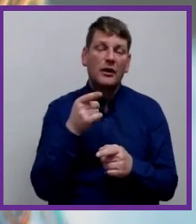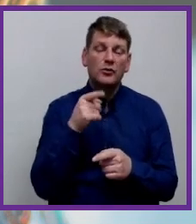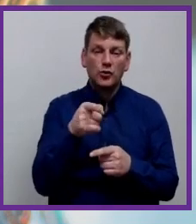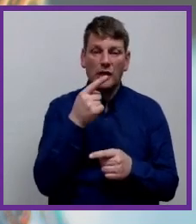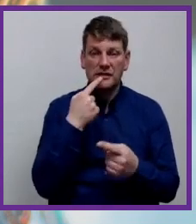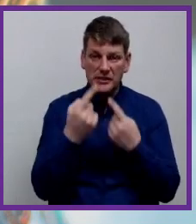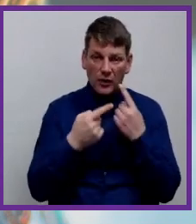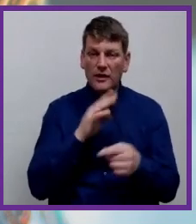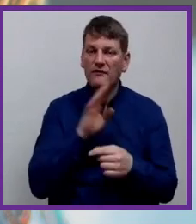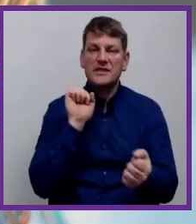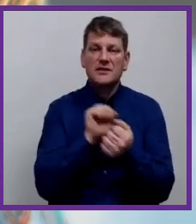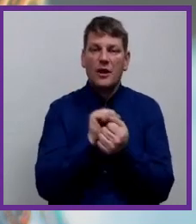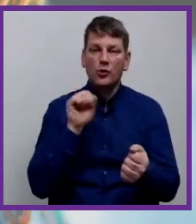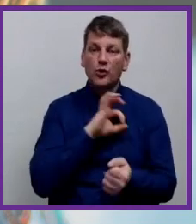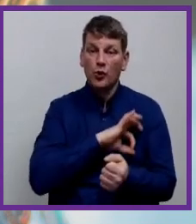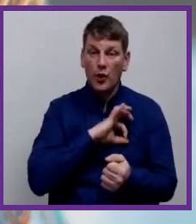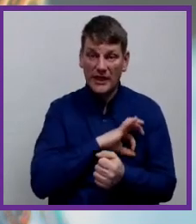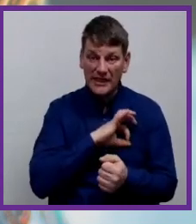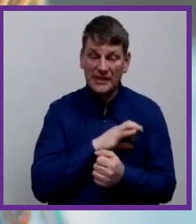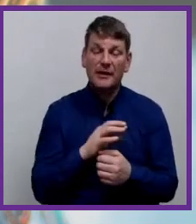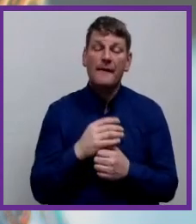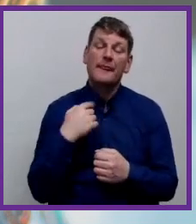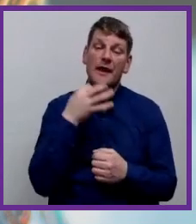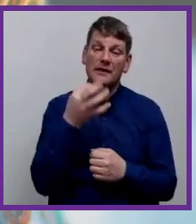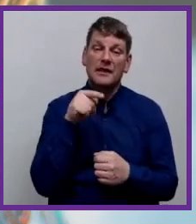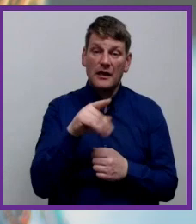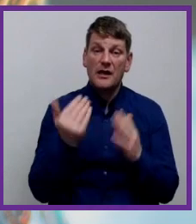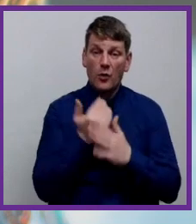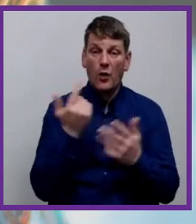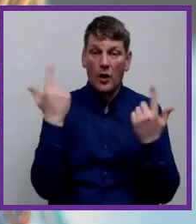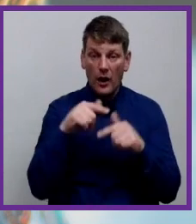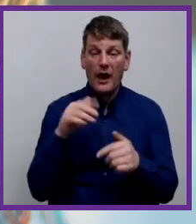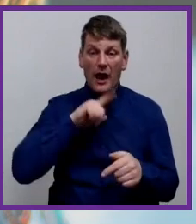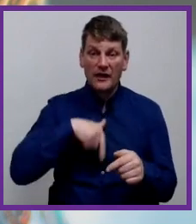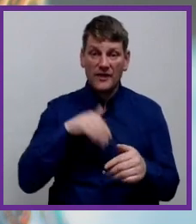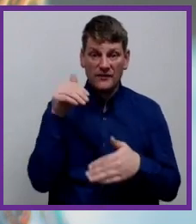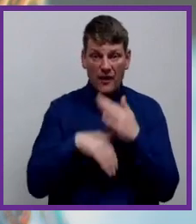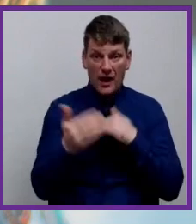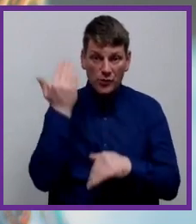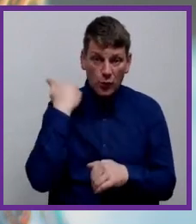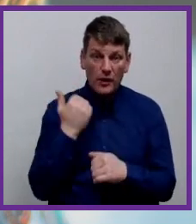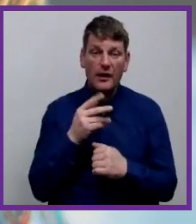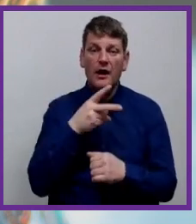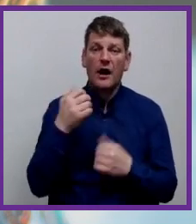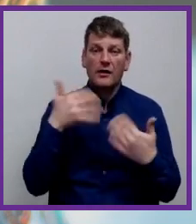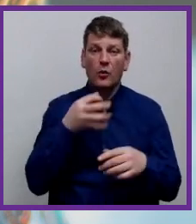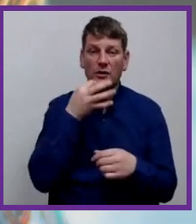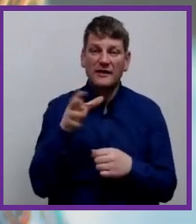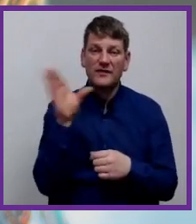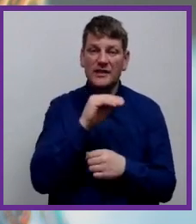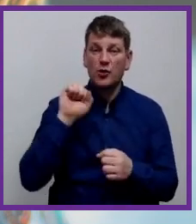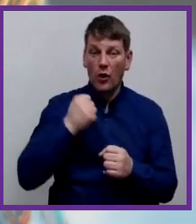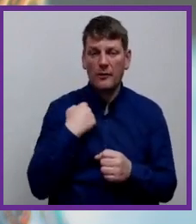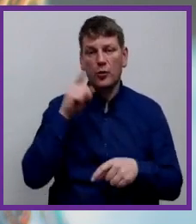netika savus juridiski, jāsaka tā, ka jaunāko laiku Latvijas vēsturē, kā jau teica visi kolēģi, mums